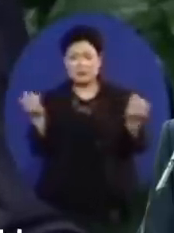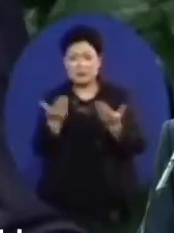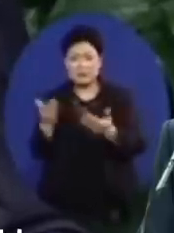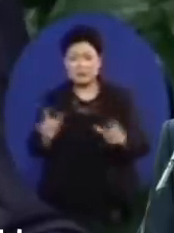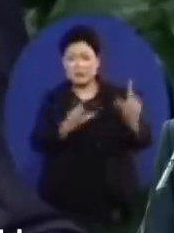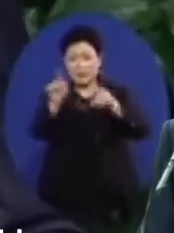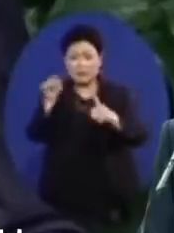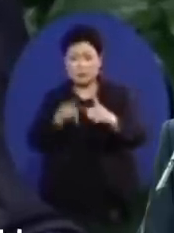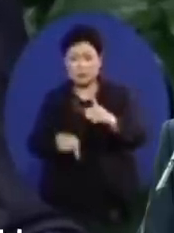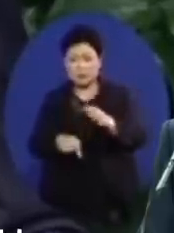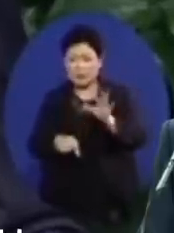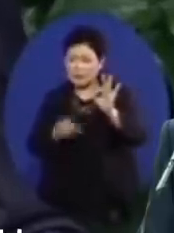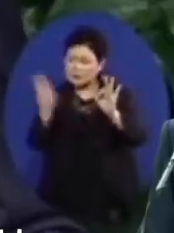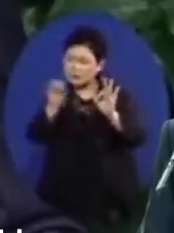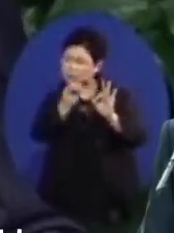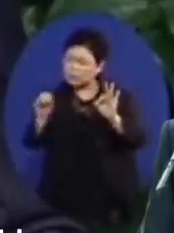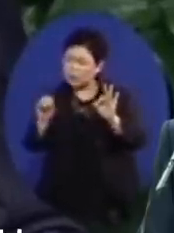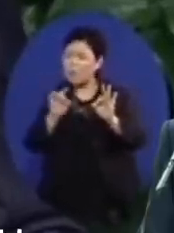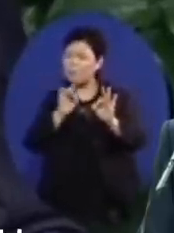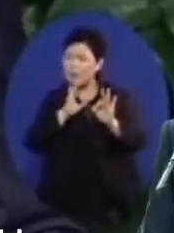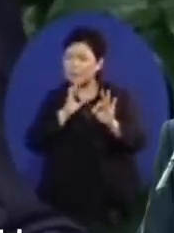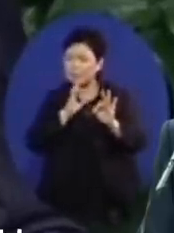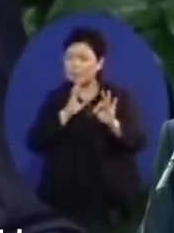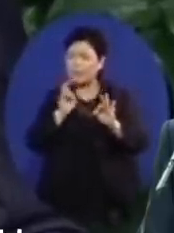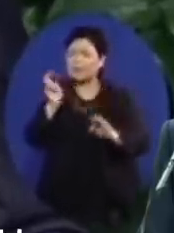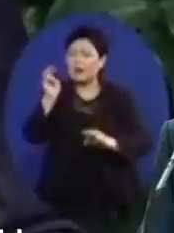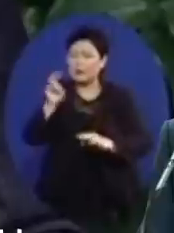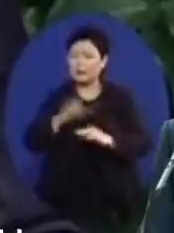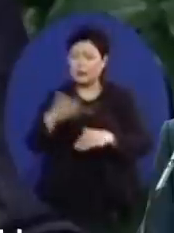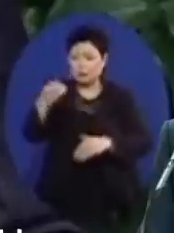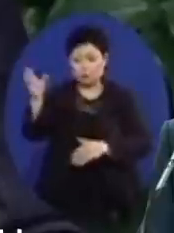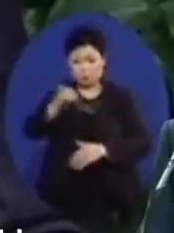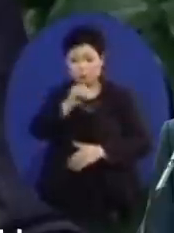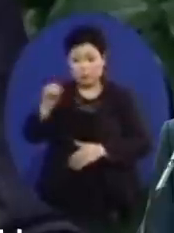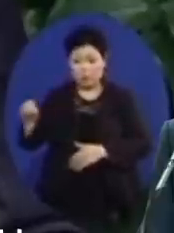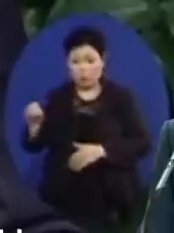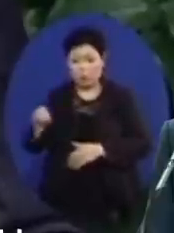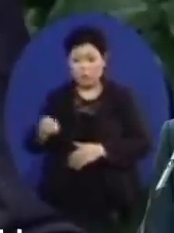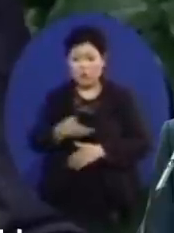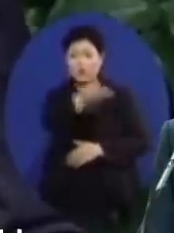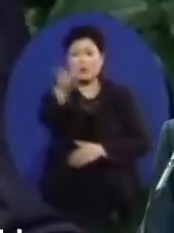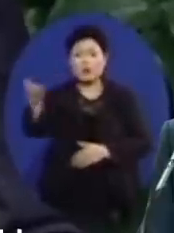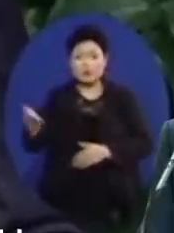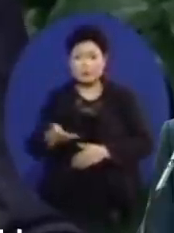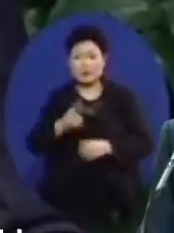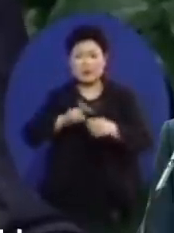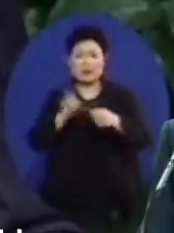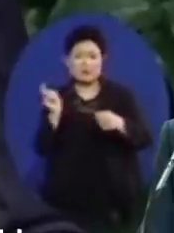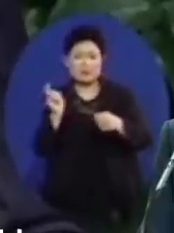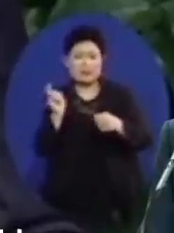속에 한 10%밖에 안 당하는 것입니다. 90%는 여러분이